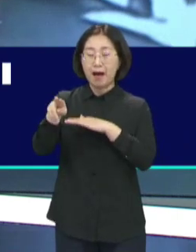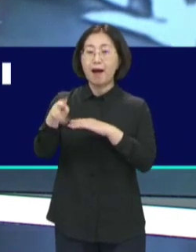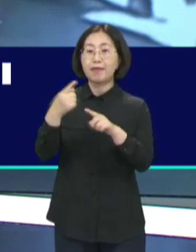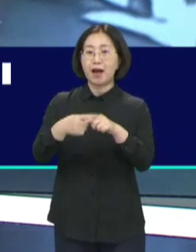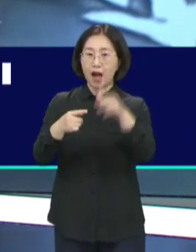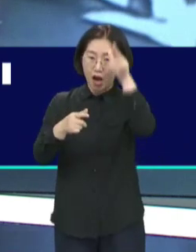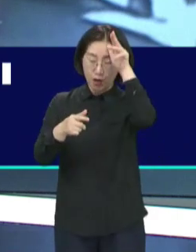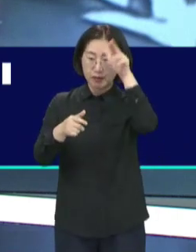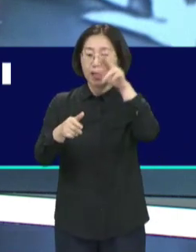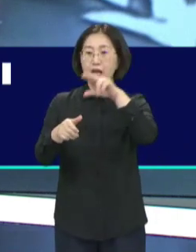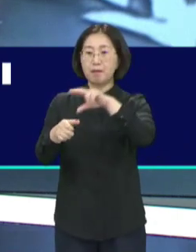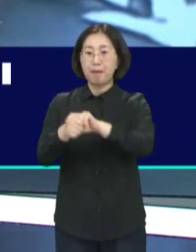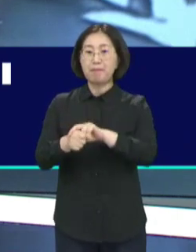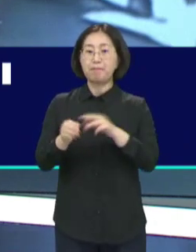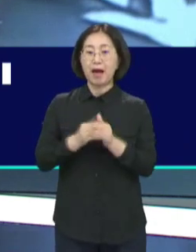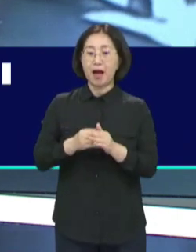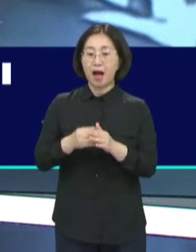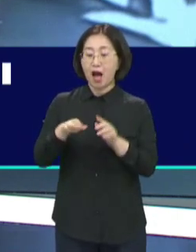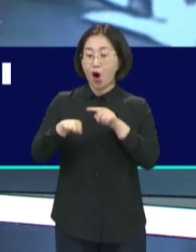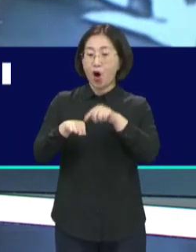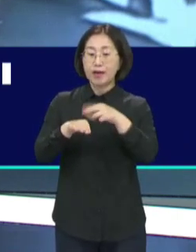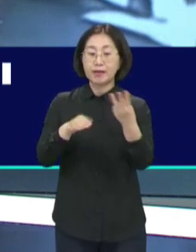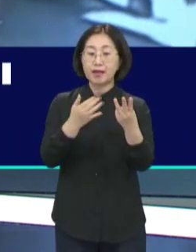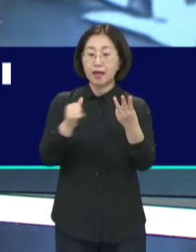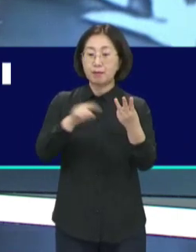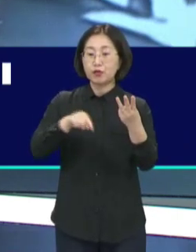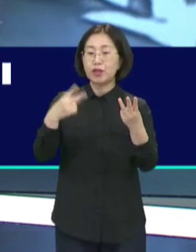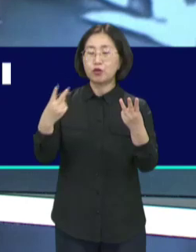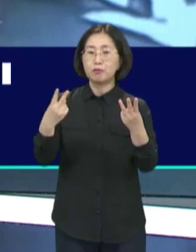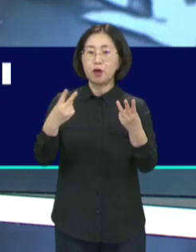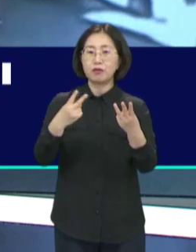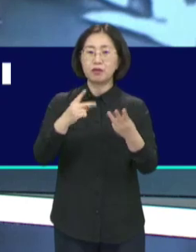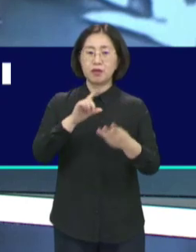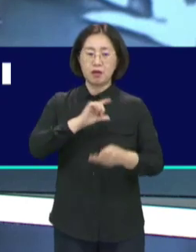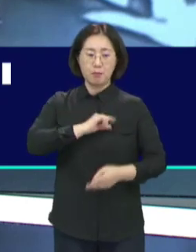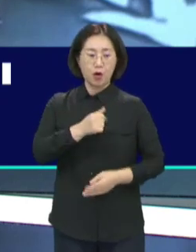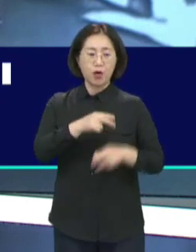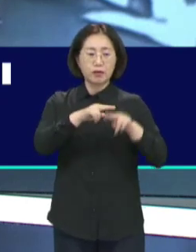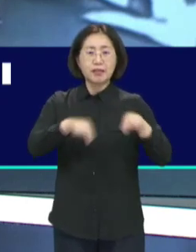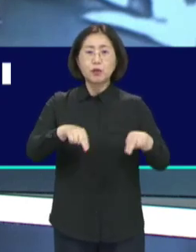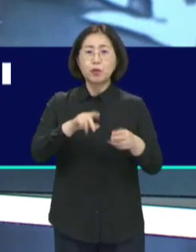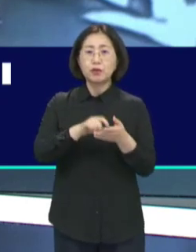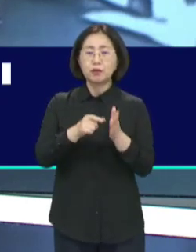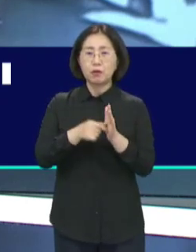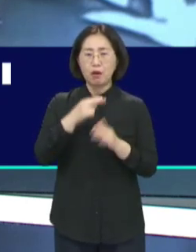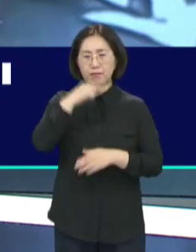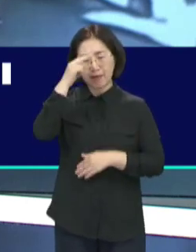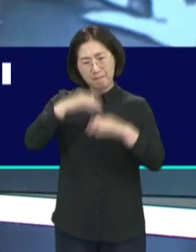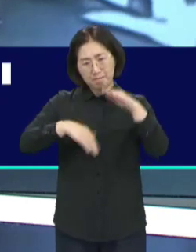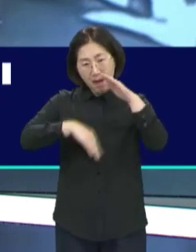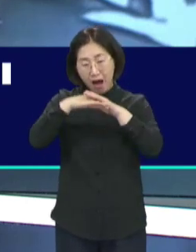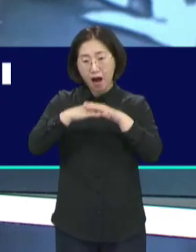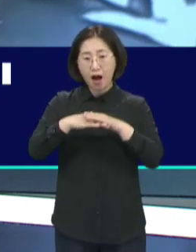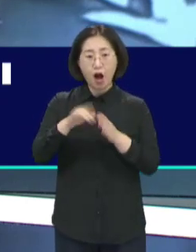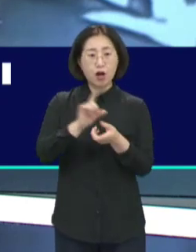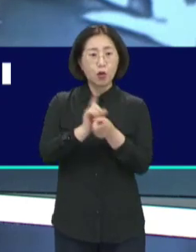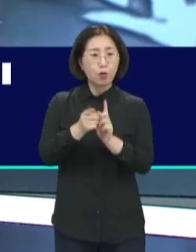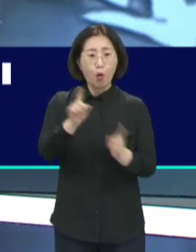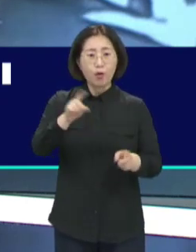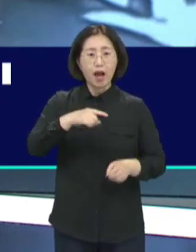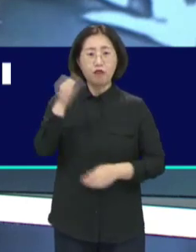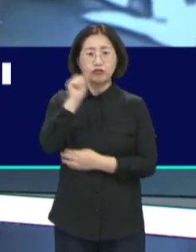탑승자 3명 가운데 2명은 면허 취소 수준의 만취 상태였는데 서로 자신이 운전하지 않았다고 발뺌을 하고